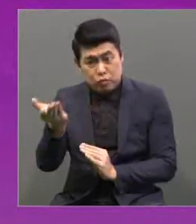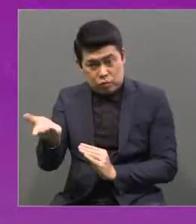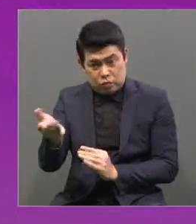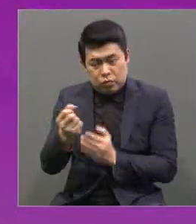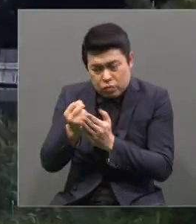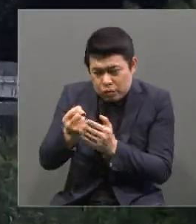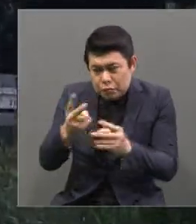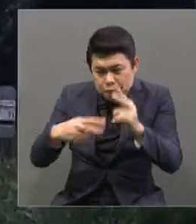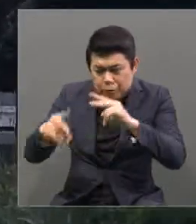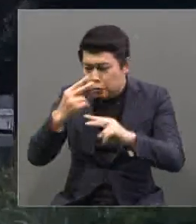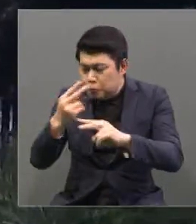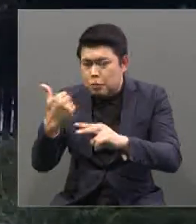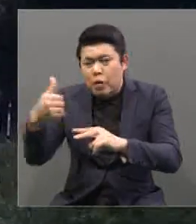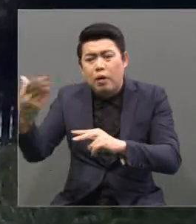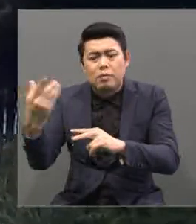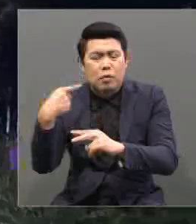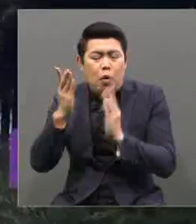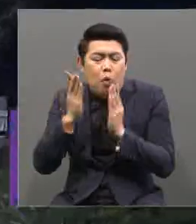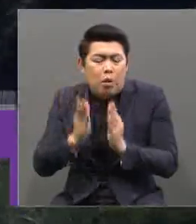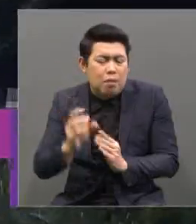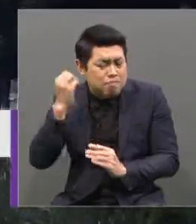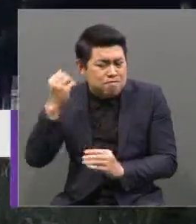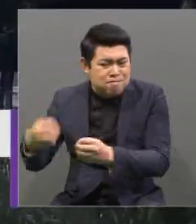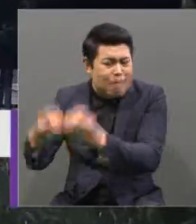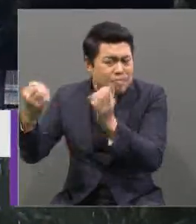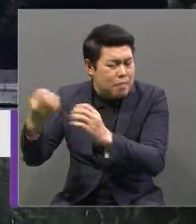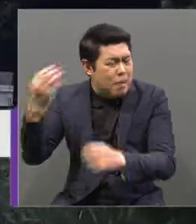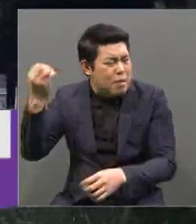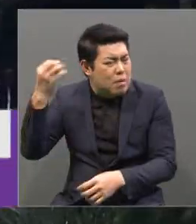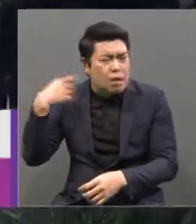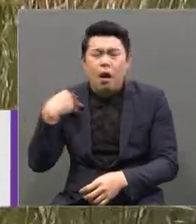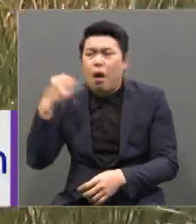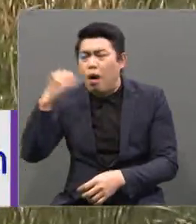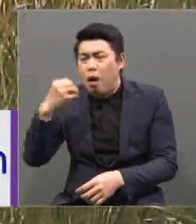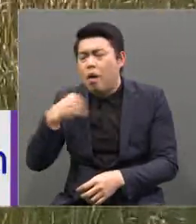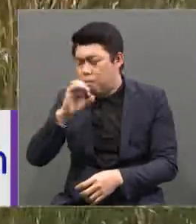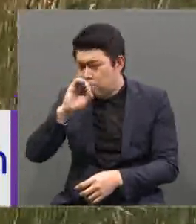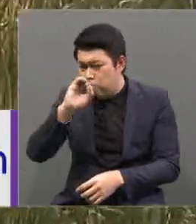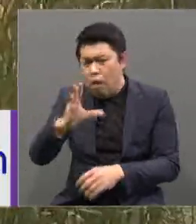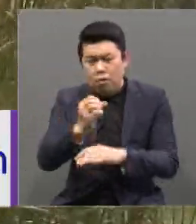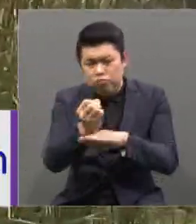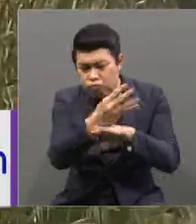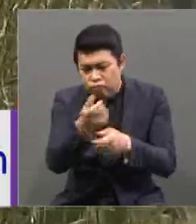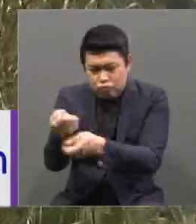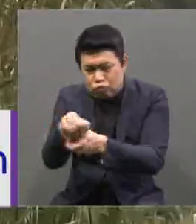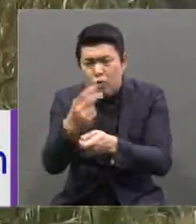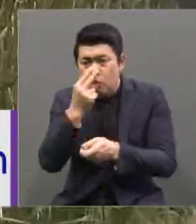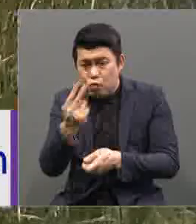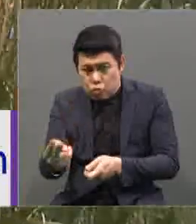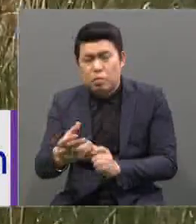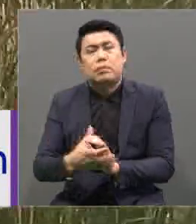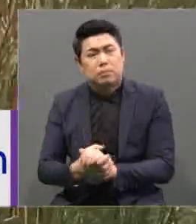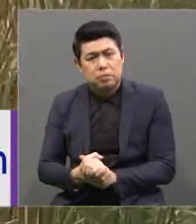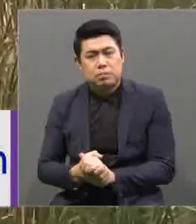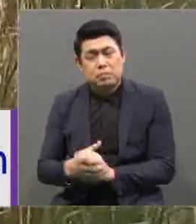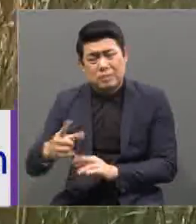ข้าไปควบคุมเหตุกันก่อนนะคะหลังจากที่มีชาวบ้านได้ยินเสียงตูมตามเนี่ยเขาก็มีการแจ้งให้ดับเพลิงเข้าไปดู คือตอนที่